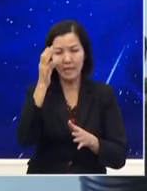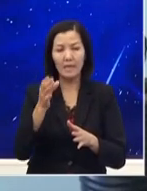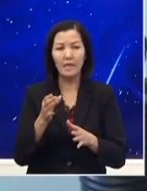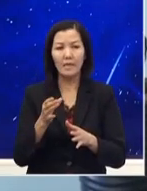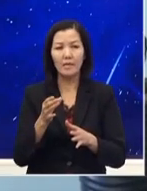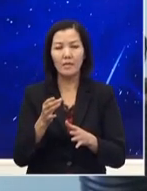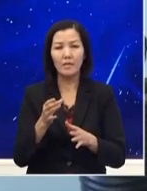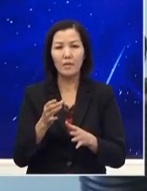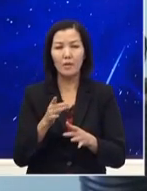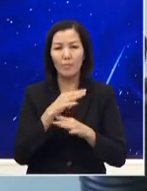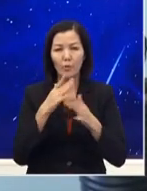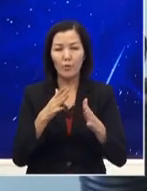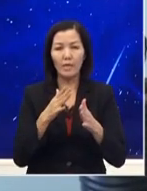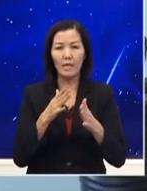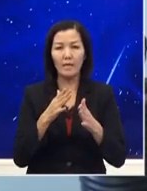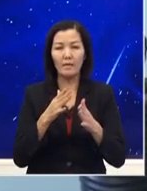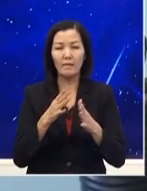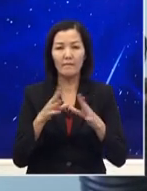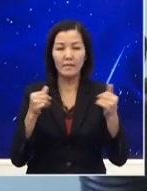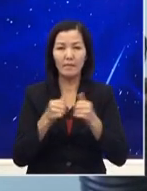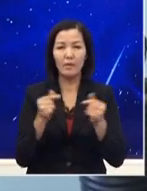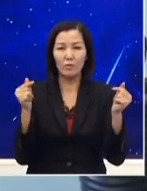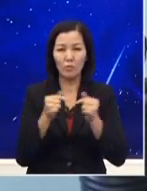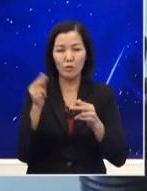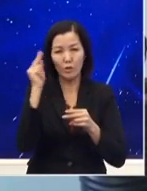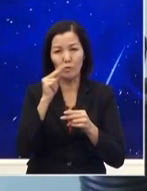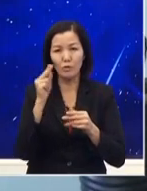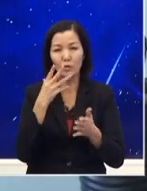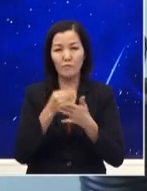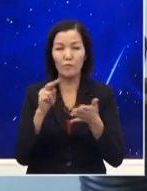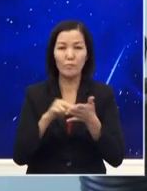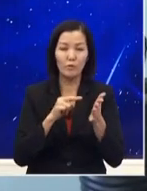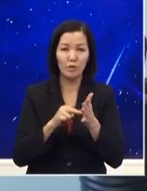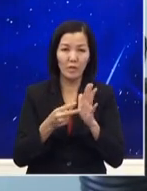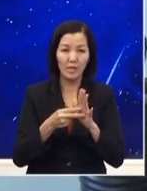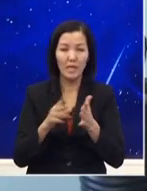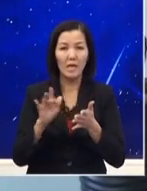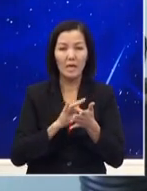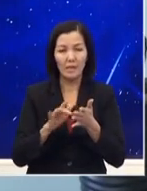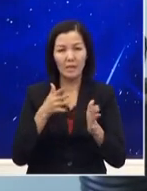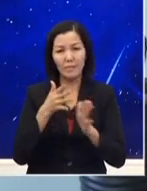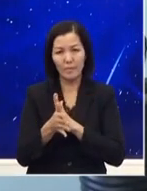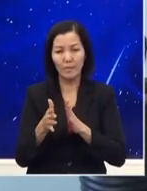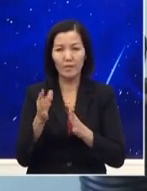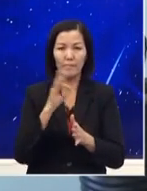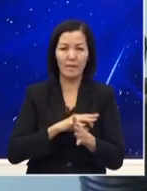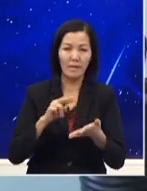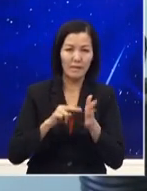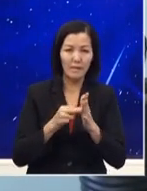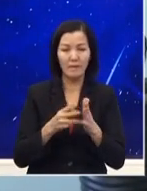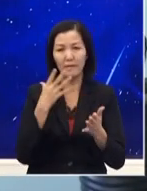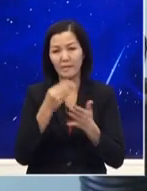однозначно очень многие, по крайней мере в семьях, точно научатся считать свой бюджет, свои доходы, расходы, научатся планировать